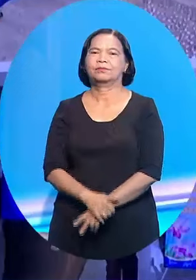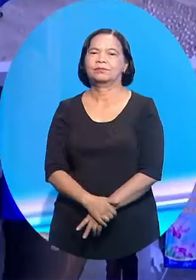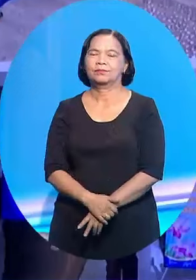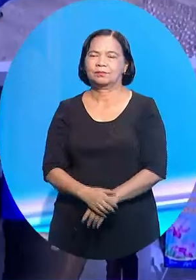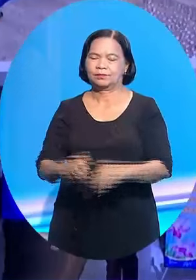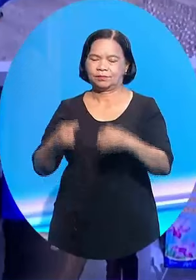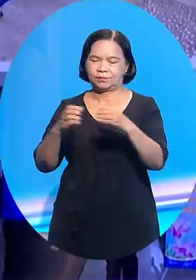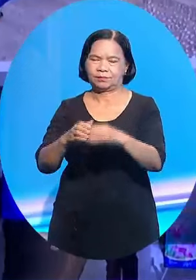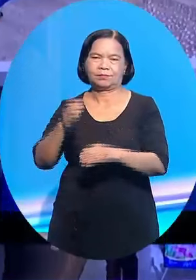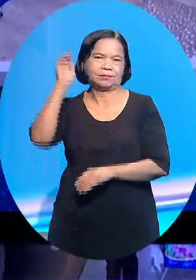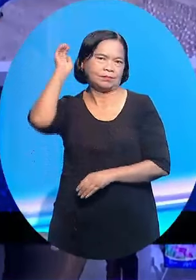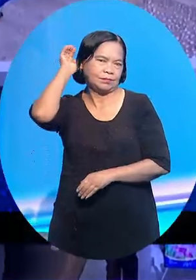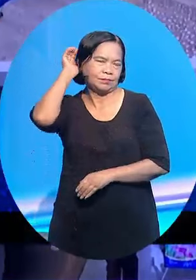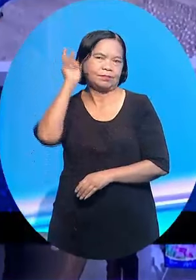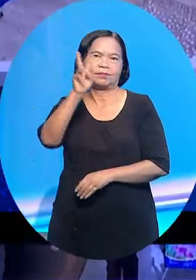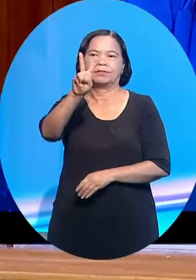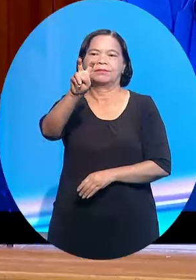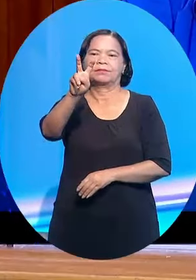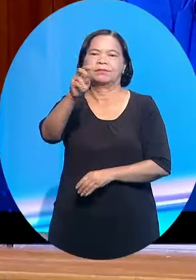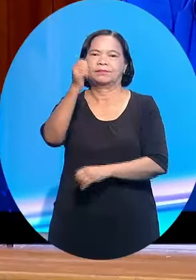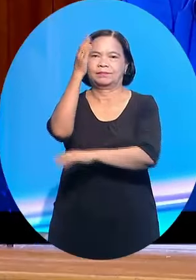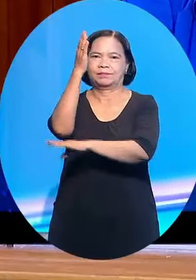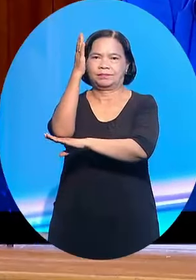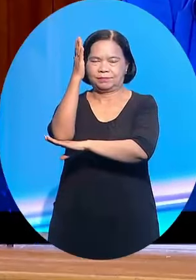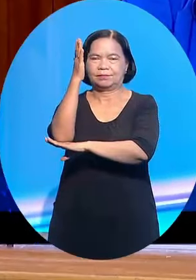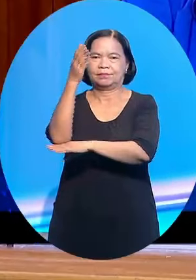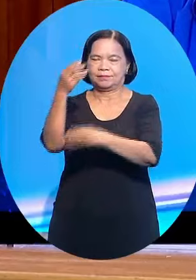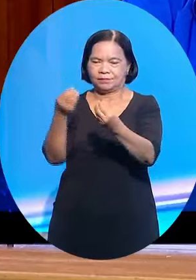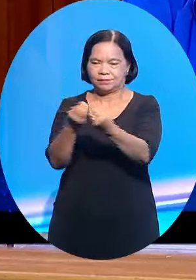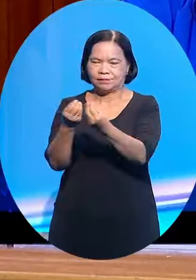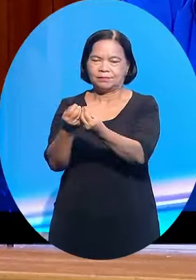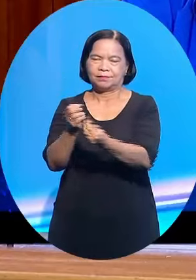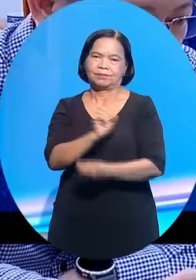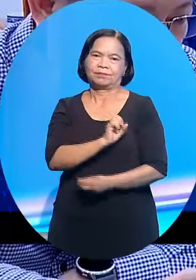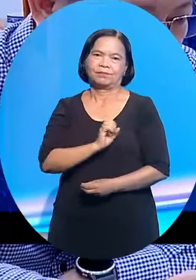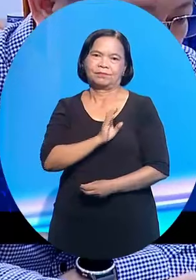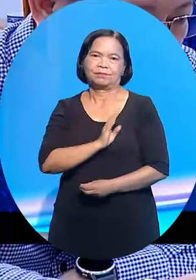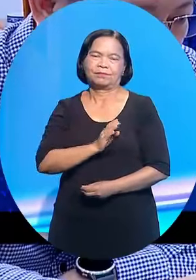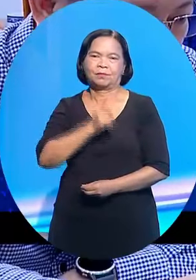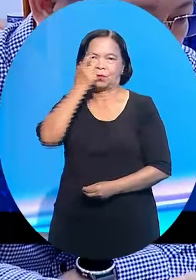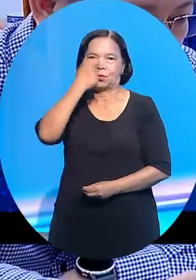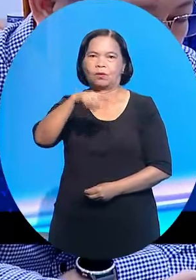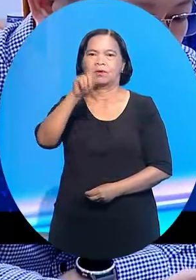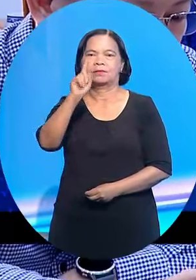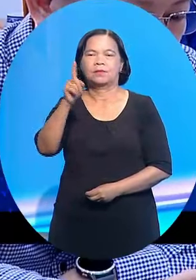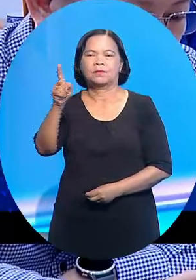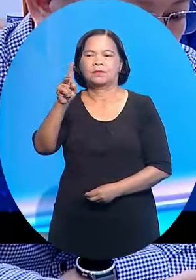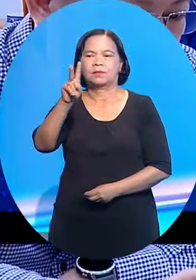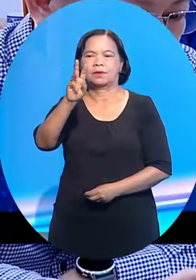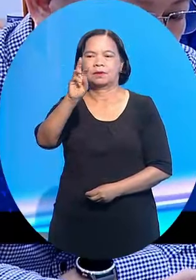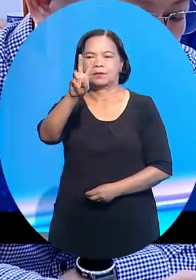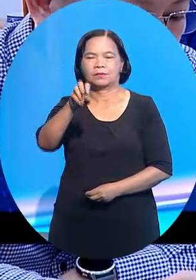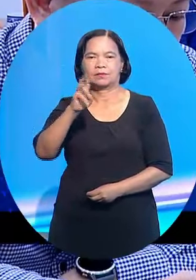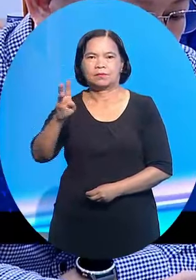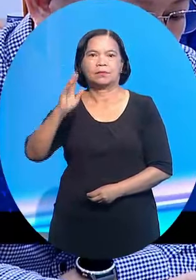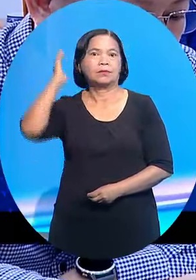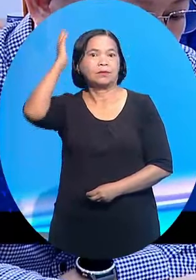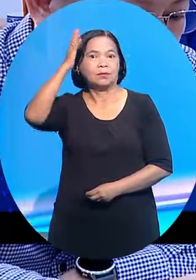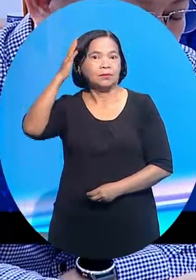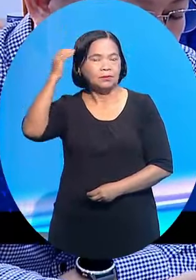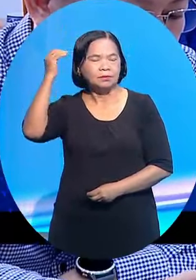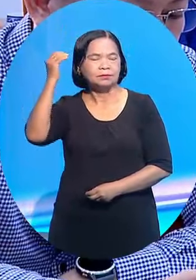Hội nghị đã được nghe gần 20 ý kiến đóng góp của các cán bộ đoàn chủ chốt quận 11 năm 2023, xoay quanh 5 nhóm vấn đề trọng tâm